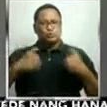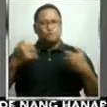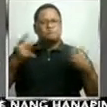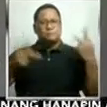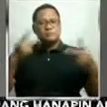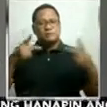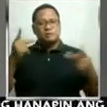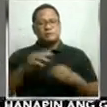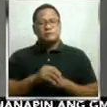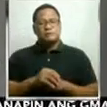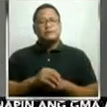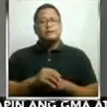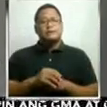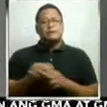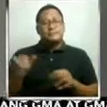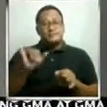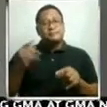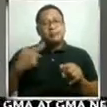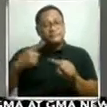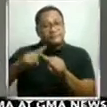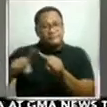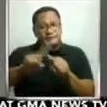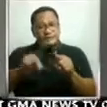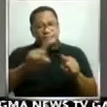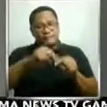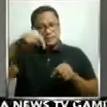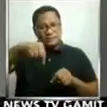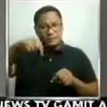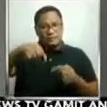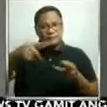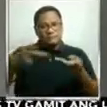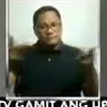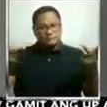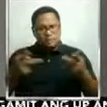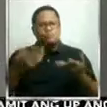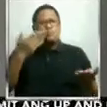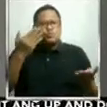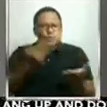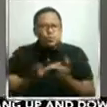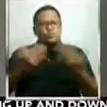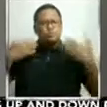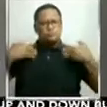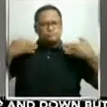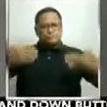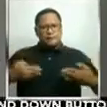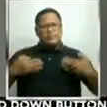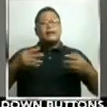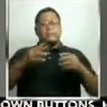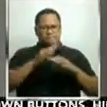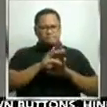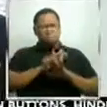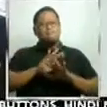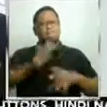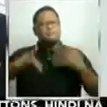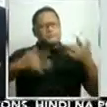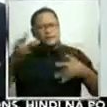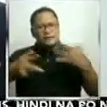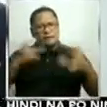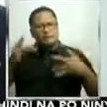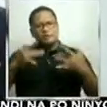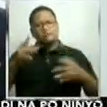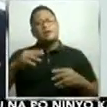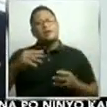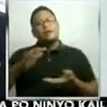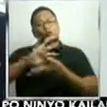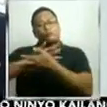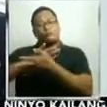Zumba, may iba pa raw sila aktibidad sa pasilidad para mas mapabuti ang kondisyon at malibang din ang COVID-19 patients.